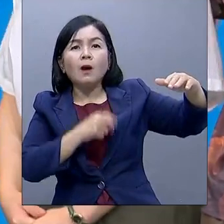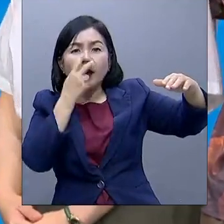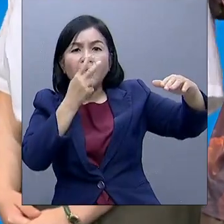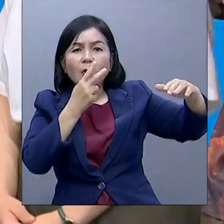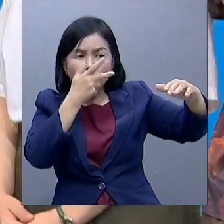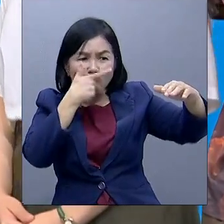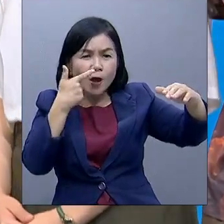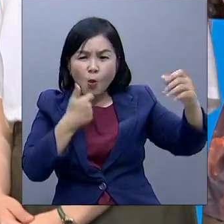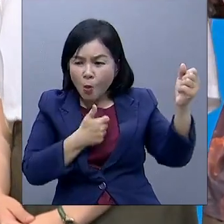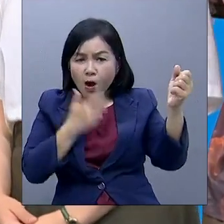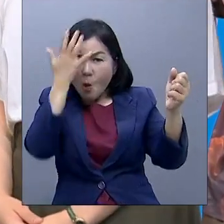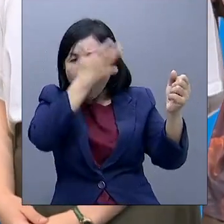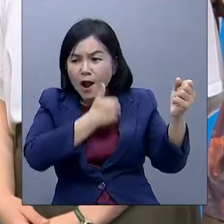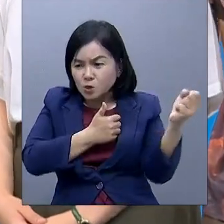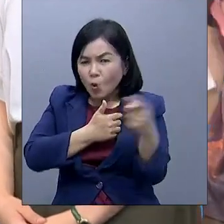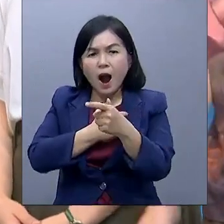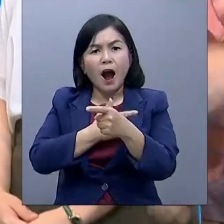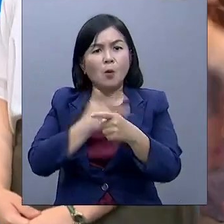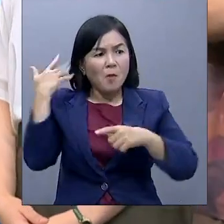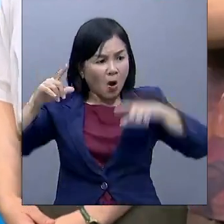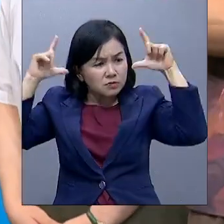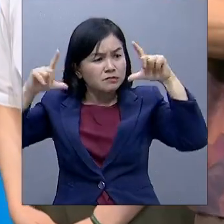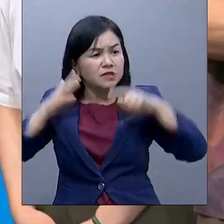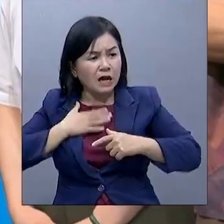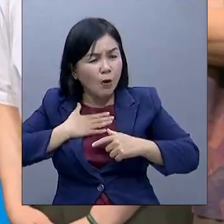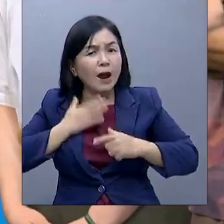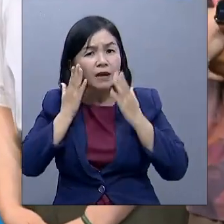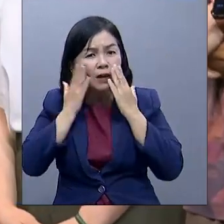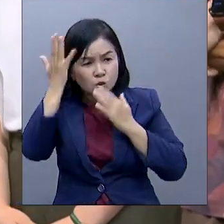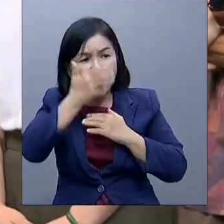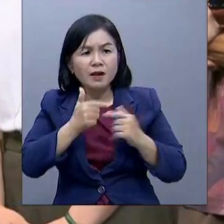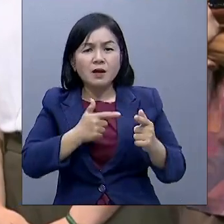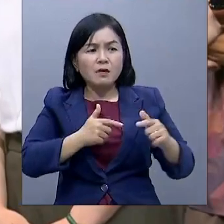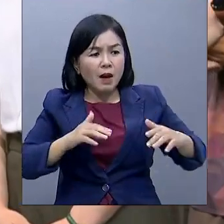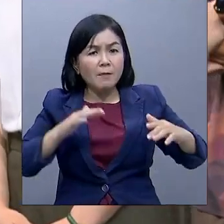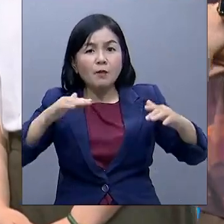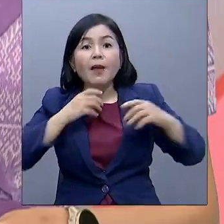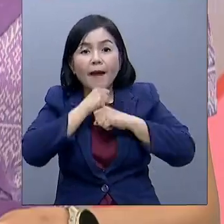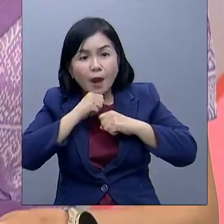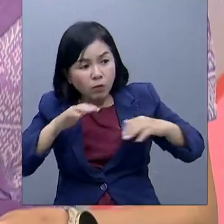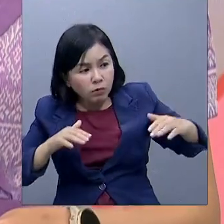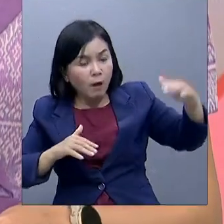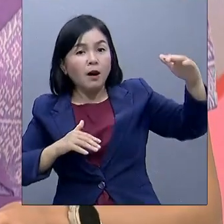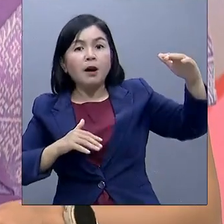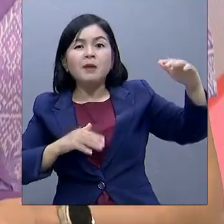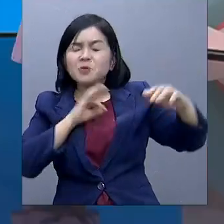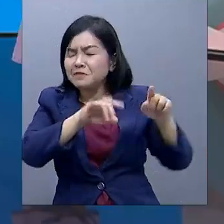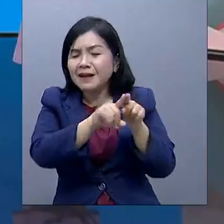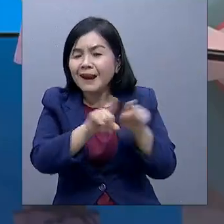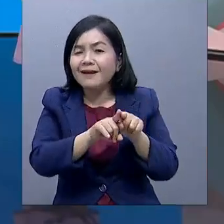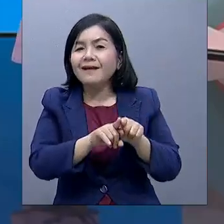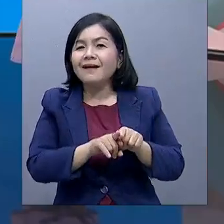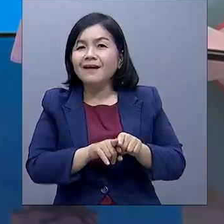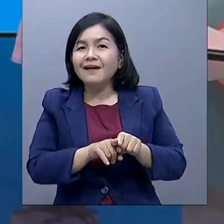าสวยกว่าแล้วตัวเองเคย เฉยชา เร ื่ องจริงๆที่เกิดขึ้นในวัย30เลยนะพี่ก็รู้สึกแบบนี้เหมือนกัน